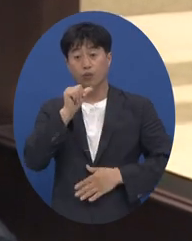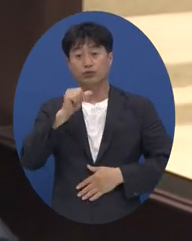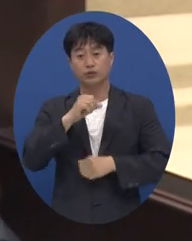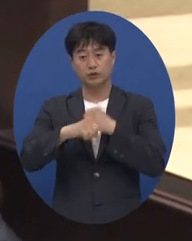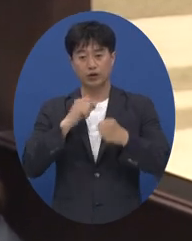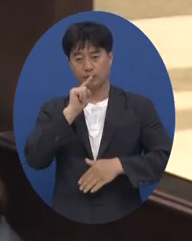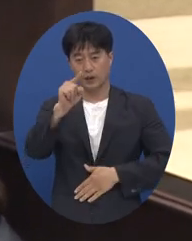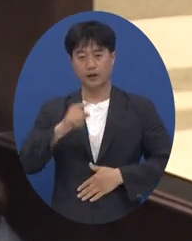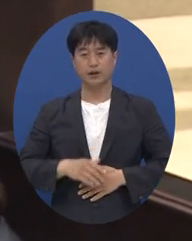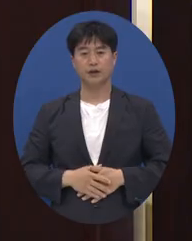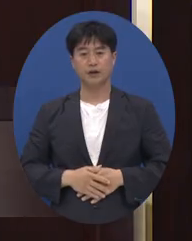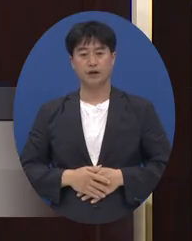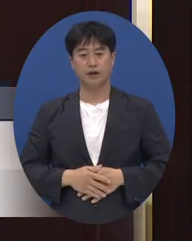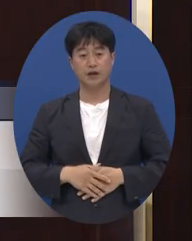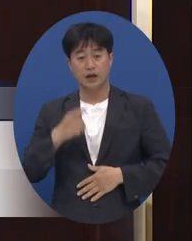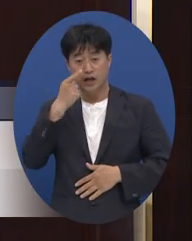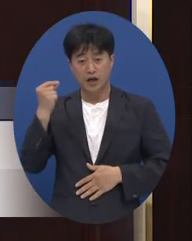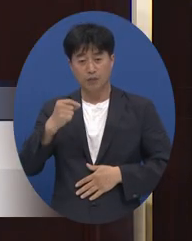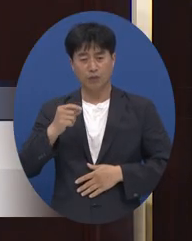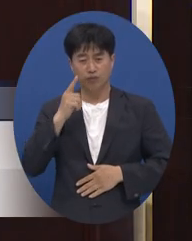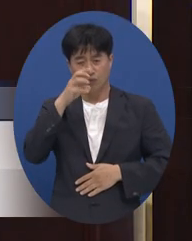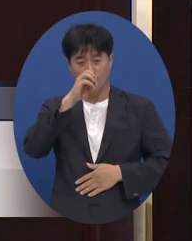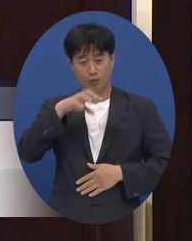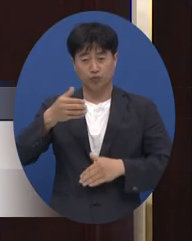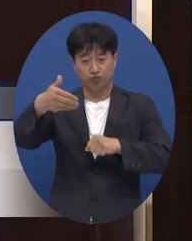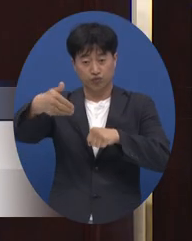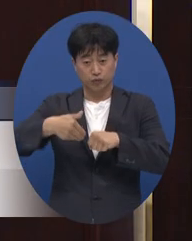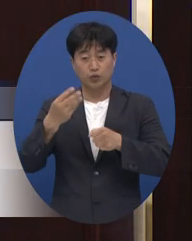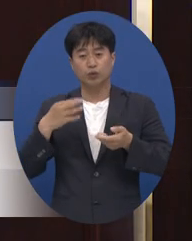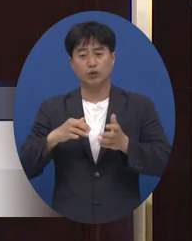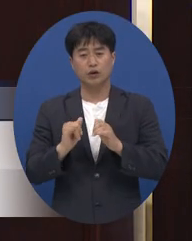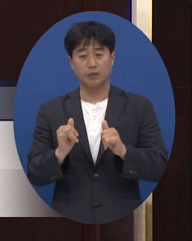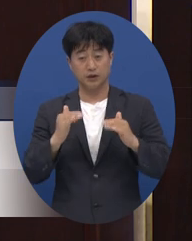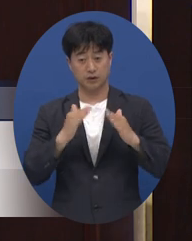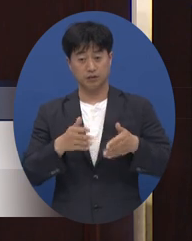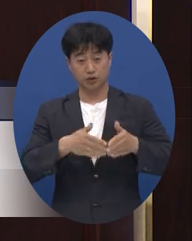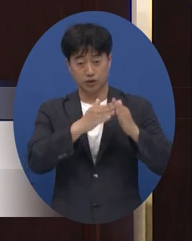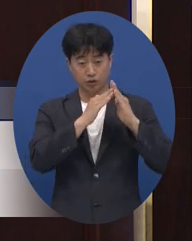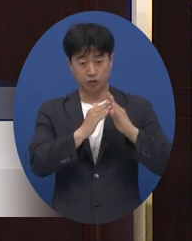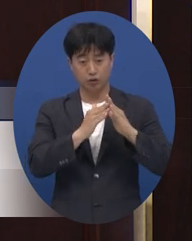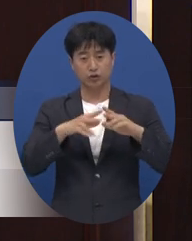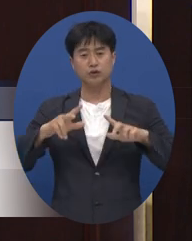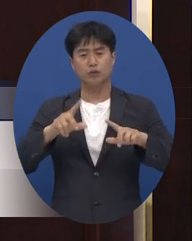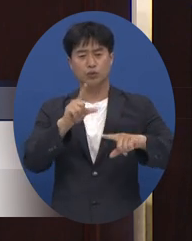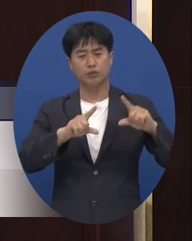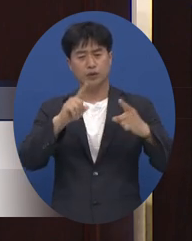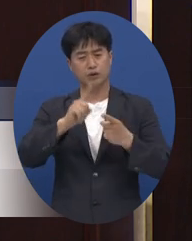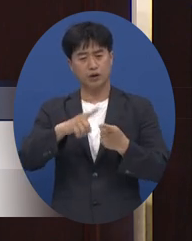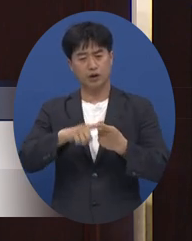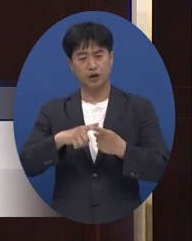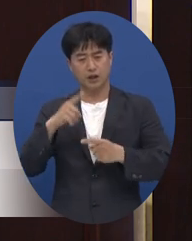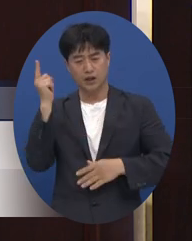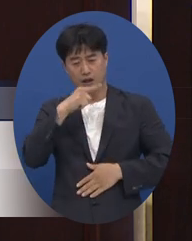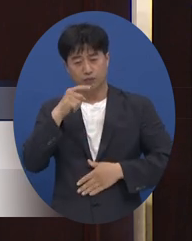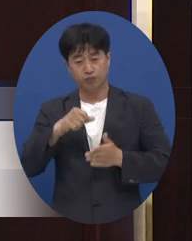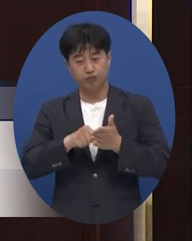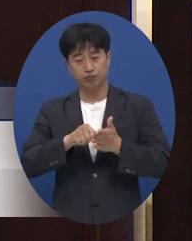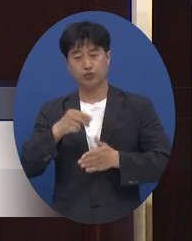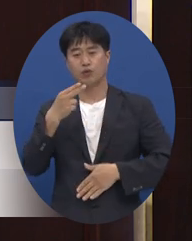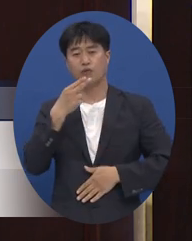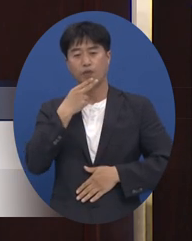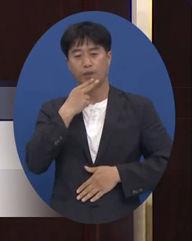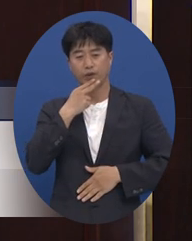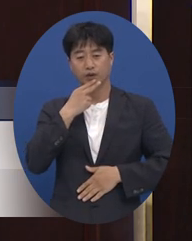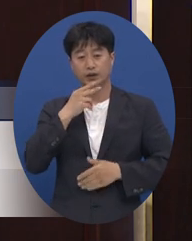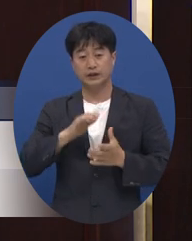발언도 진행되었습니다 일본에서 쓰레기를 수입해서 경기도민의 보금자리가 지어지고 있는 현재 상황에 대해 유해 물질이 들어가